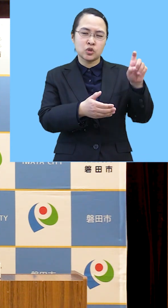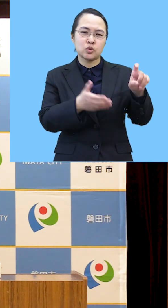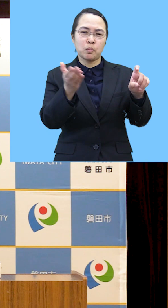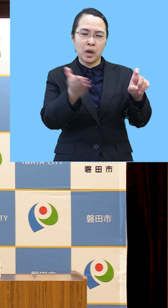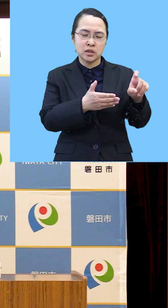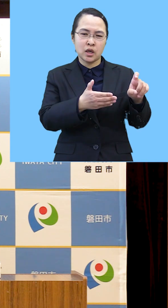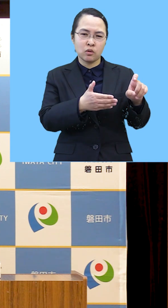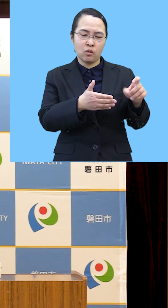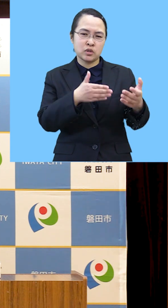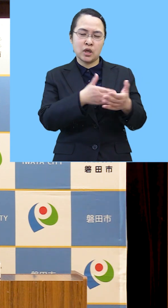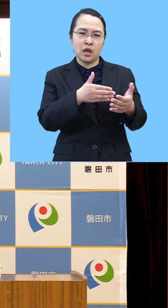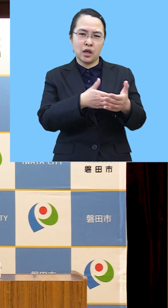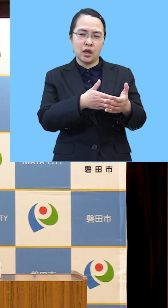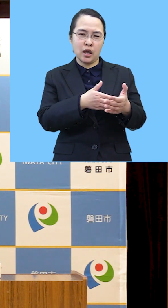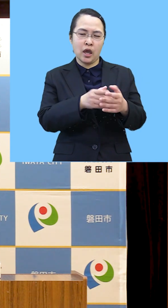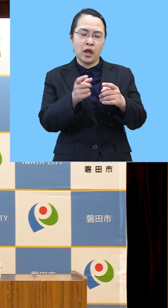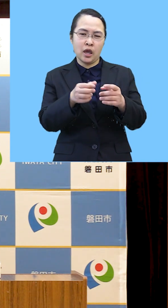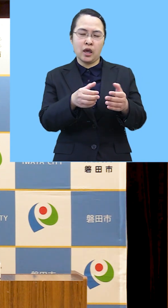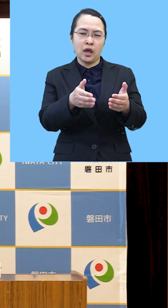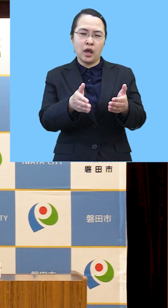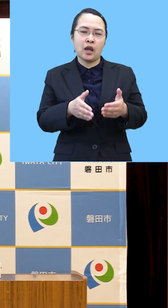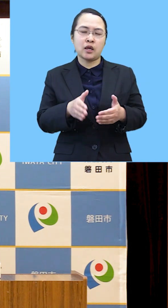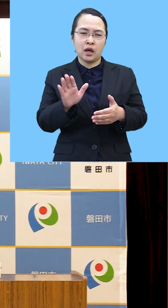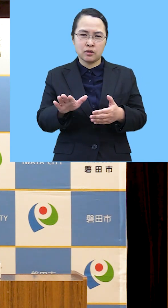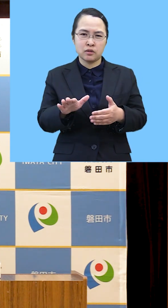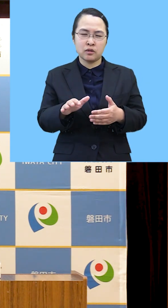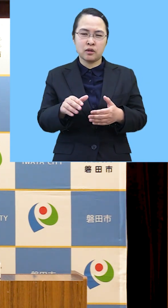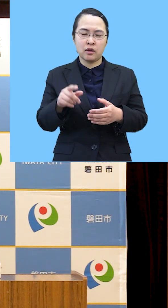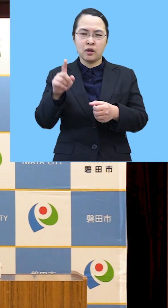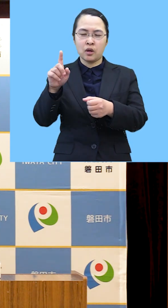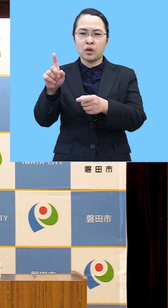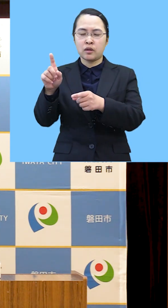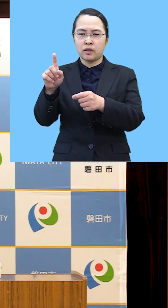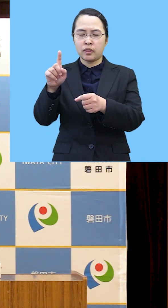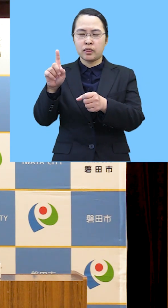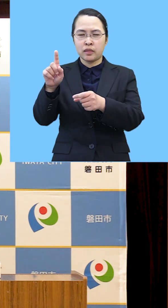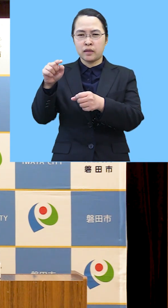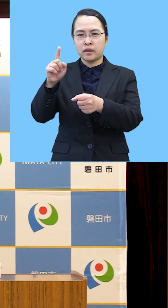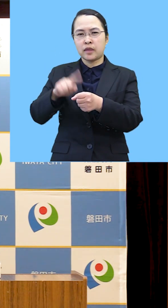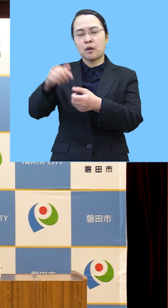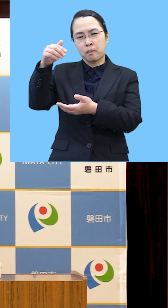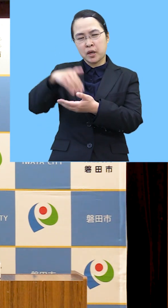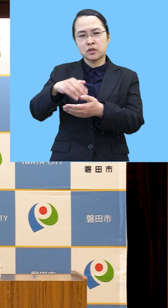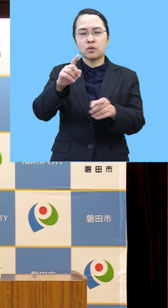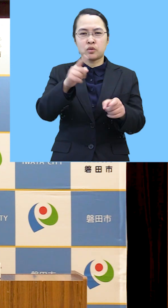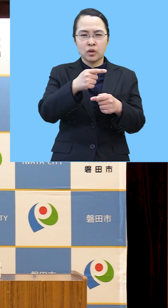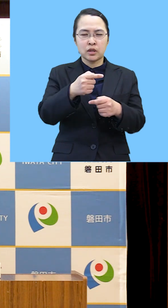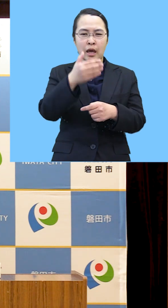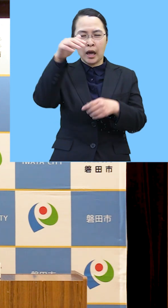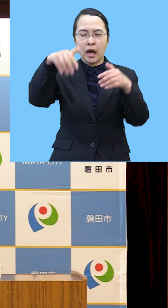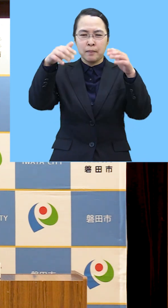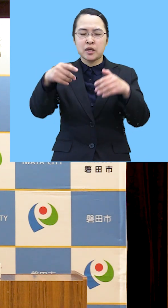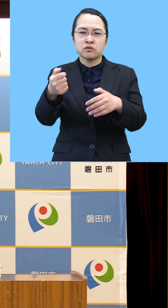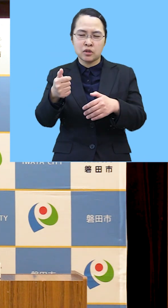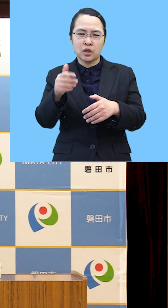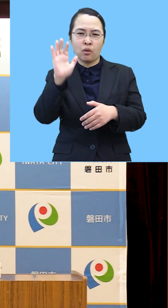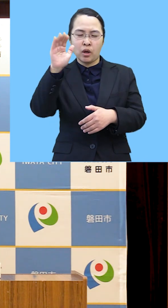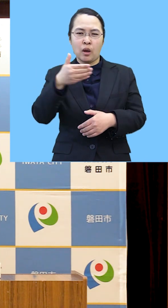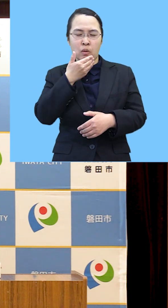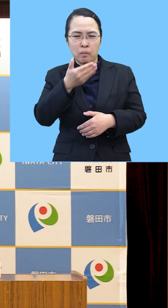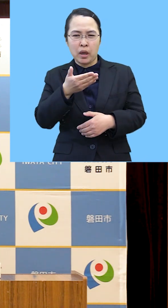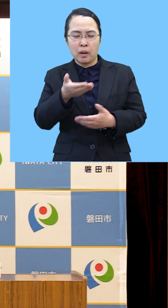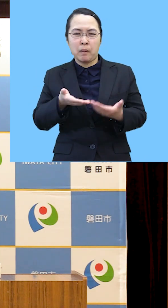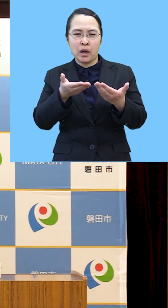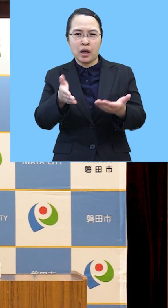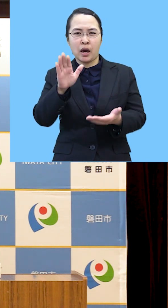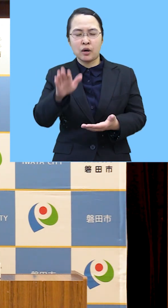で、やはり年末年始の雨が少ないものですから、少しこれからご不便をおかけすることが出てくるか